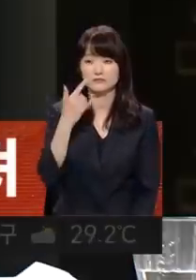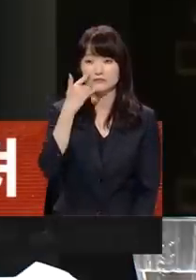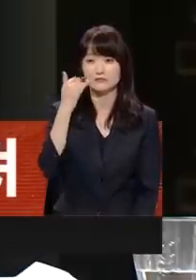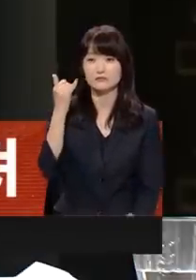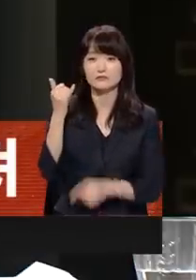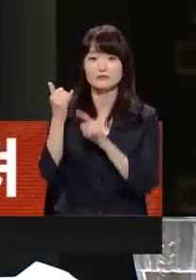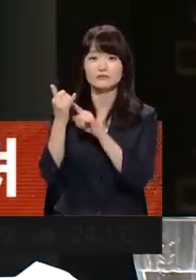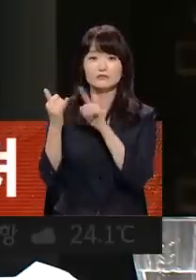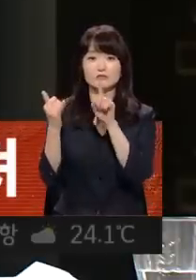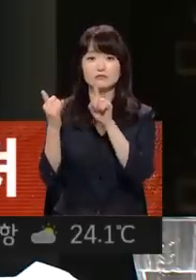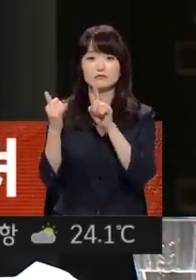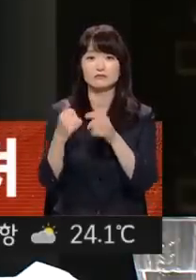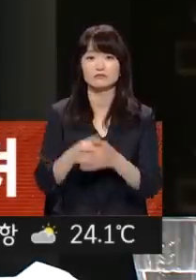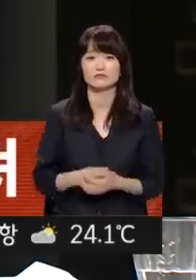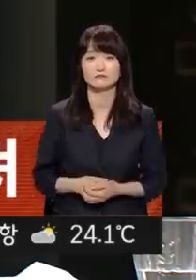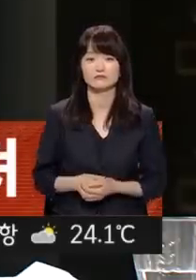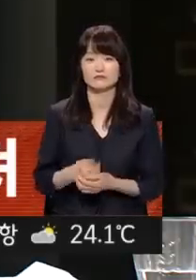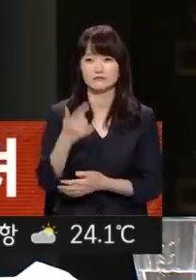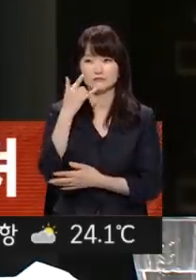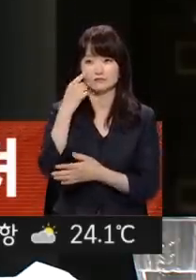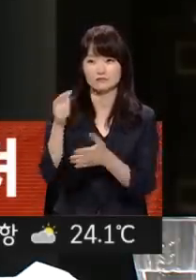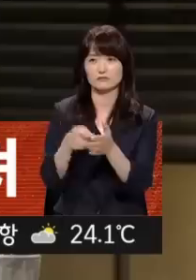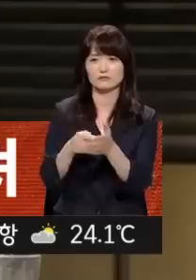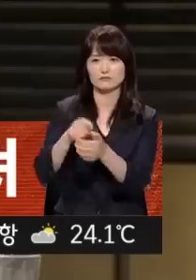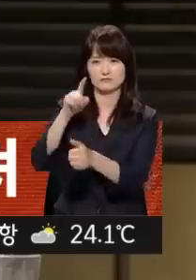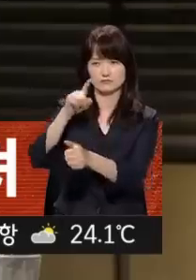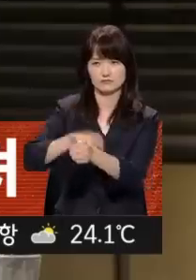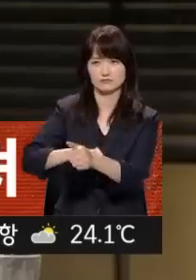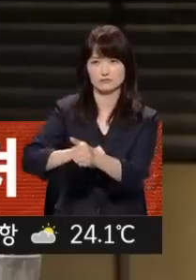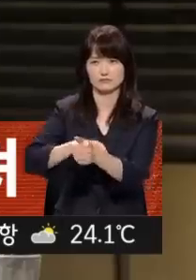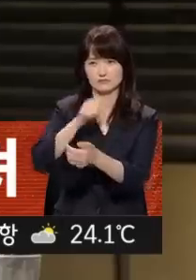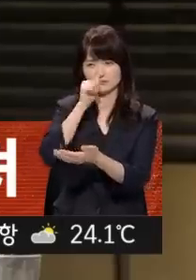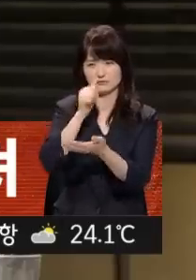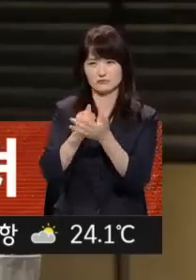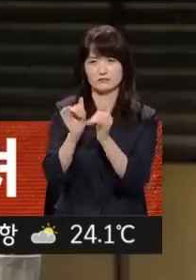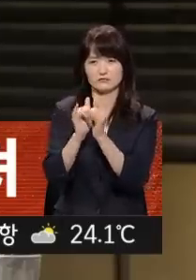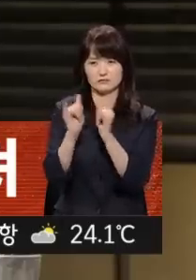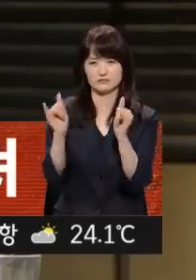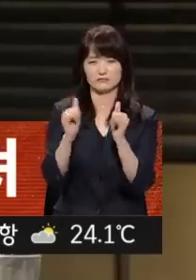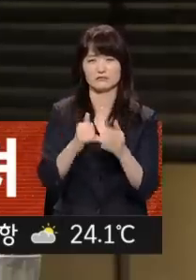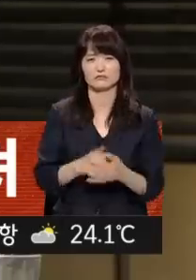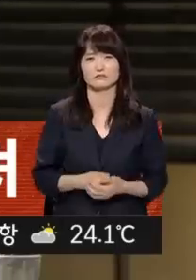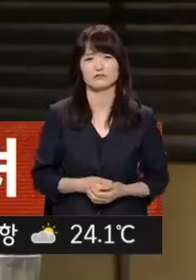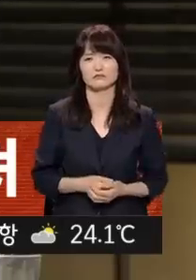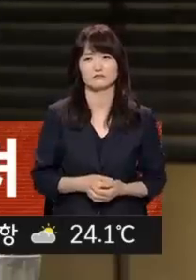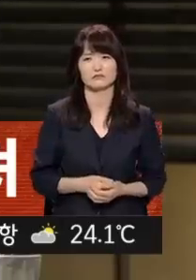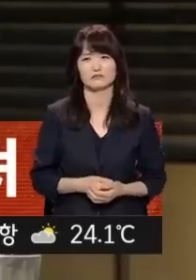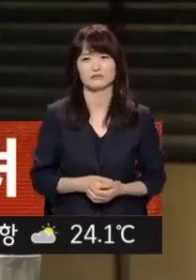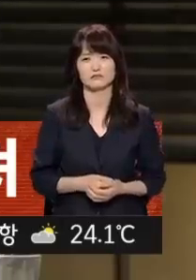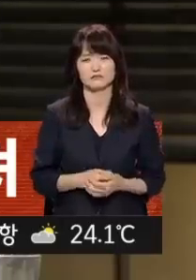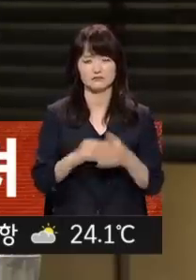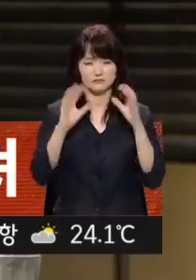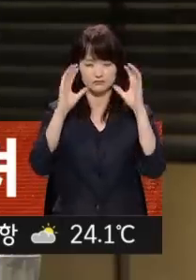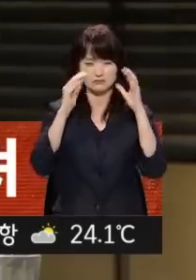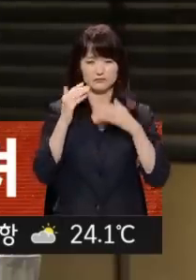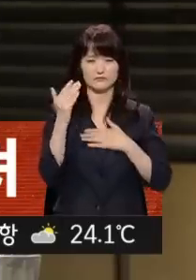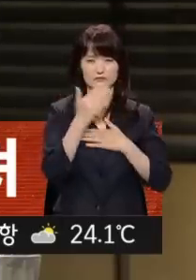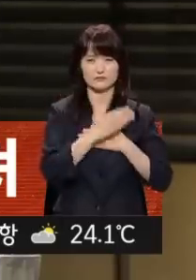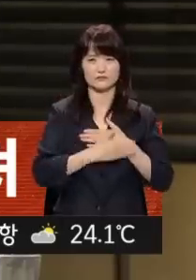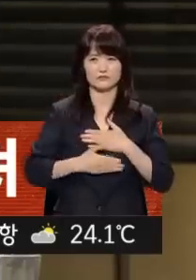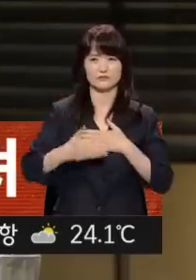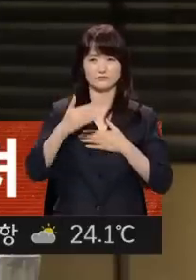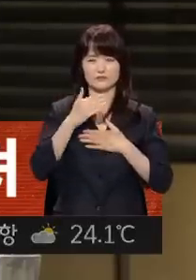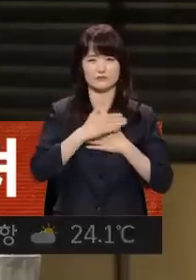뭐예요 부모 부모가 긴급체포가 됐으니까 부모가 법인인 거죠 그러니까 아이 몸에서 어른 주먹 두 개의 크게